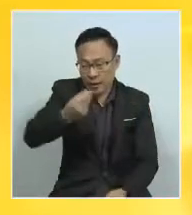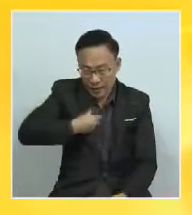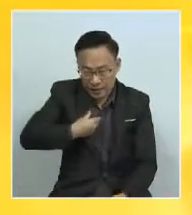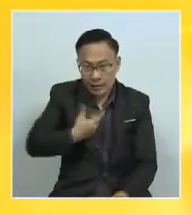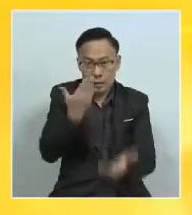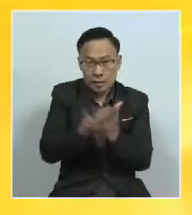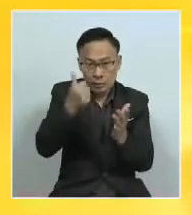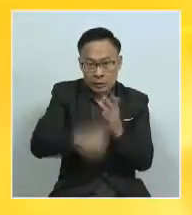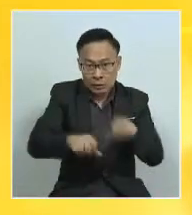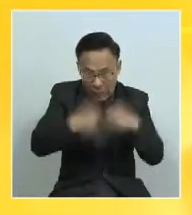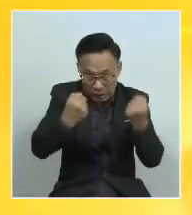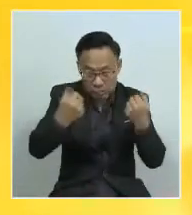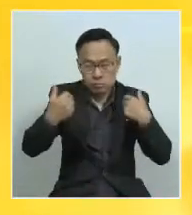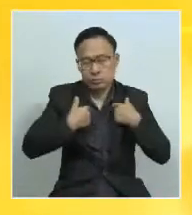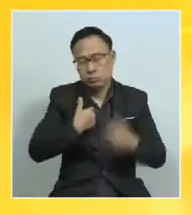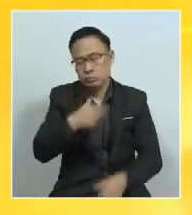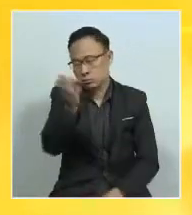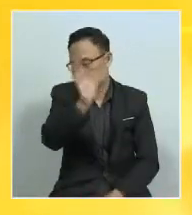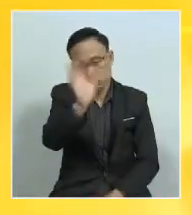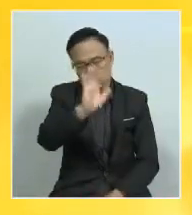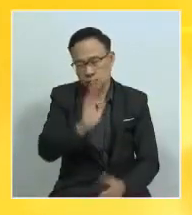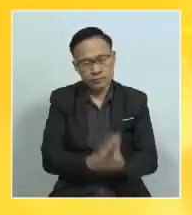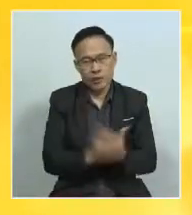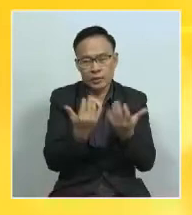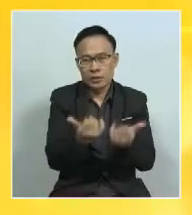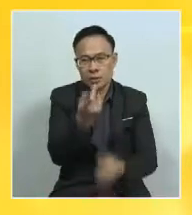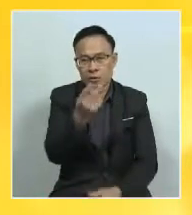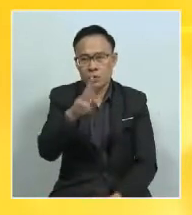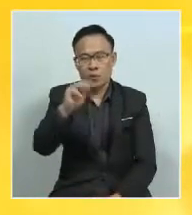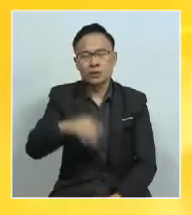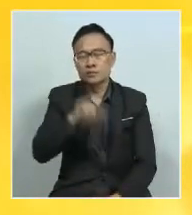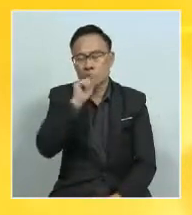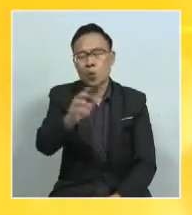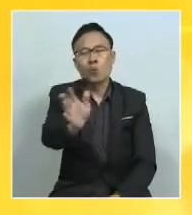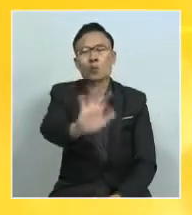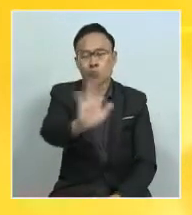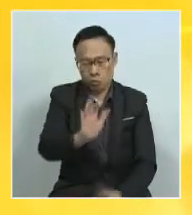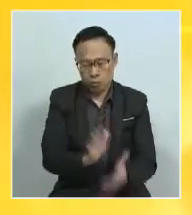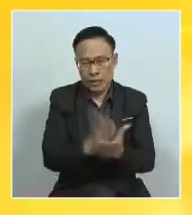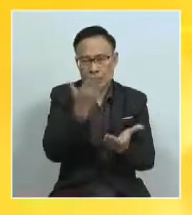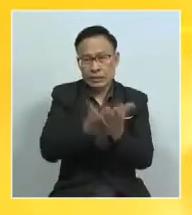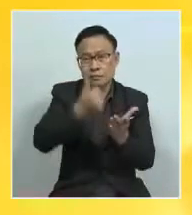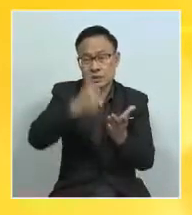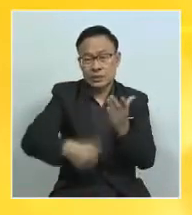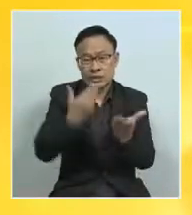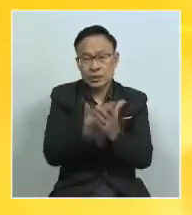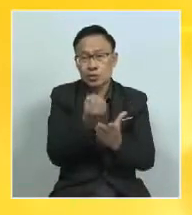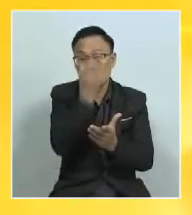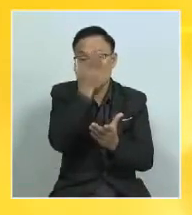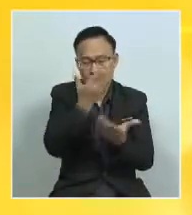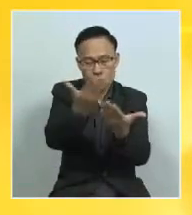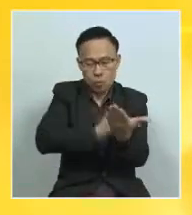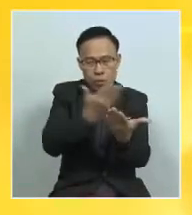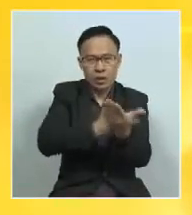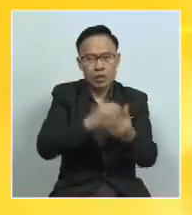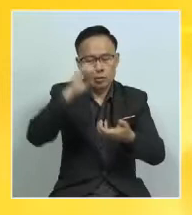ะแต่ว่าทอส.เนี่ยเสีย ไม่ได้ เพราะฉะนั้นครม.ก็เลยมีมติวันนี้นะครับให้ยกเว้นภาษีเงินได้สำหรับดอกเบี้ยสลากออมทรัพย์แล้วก็